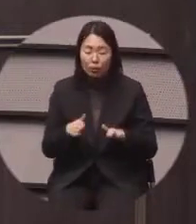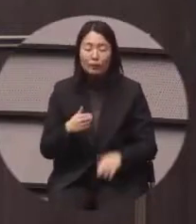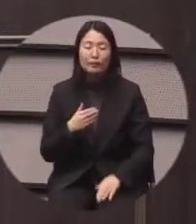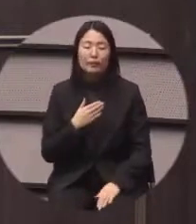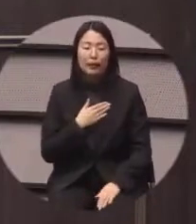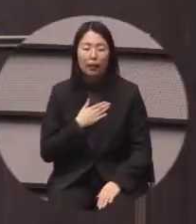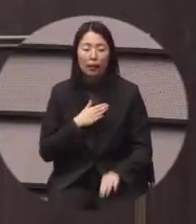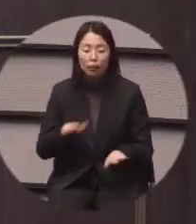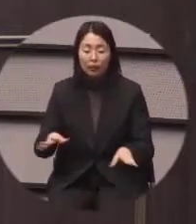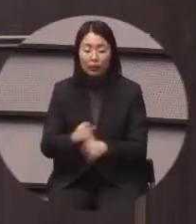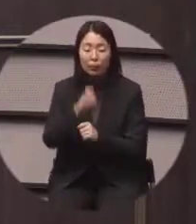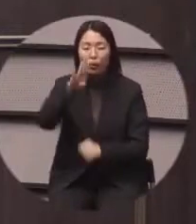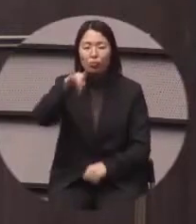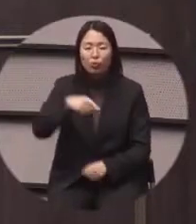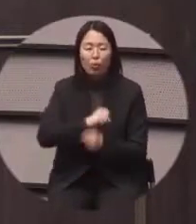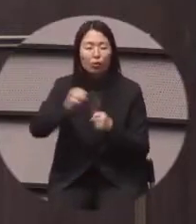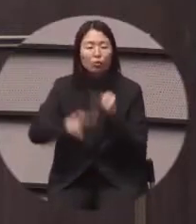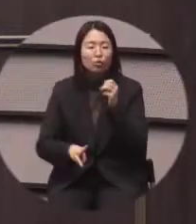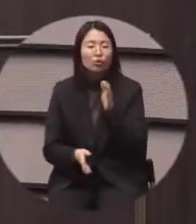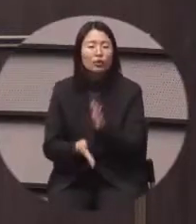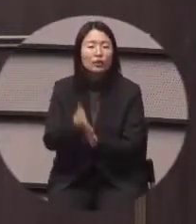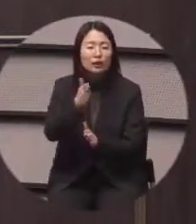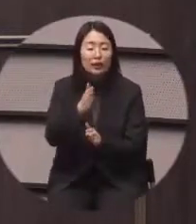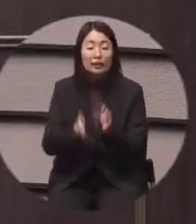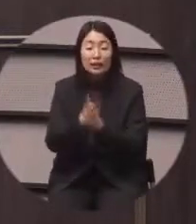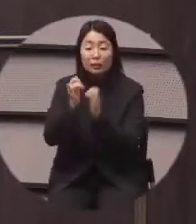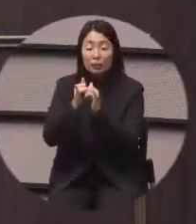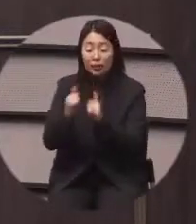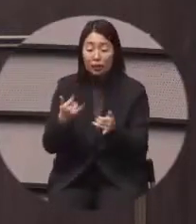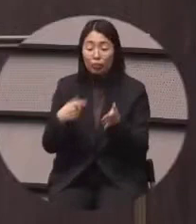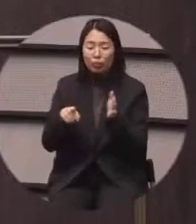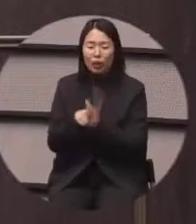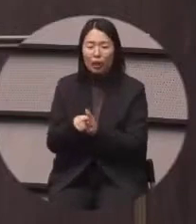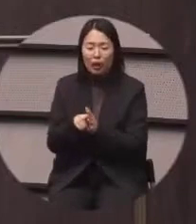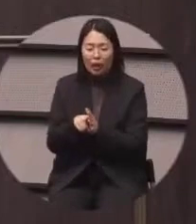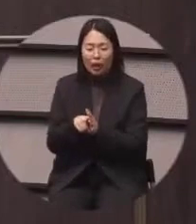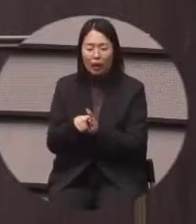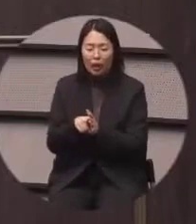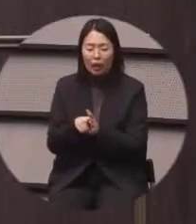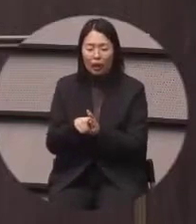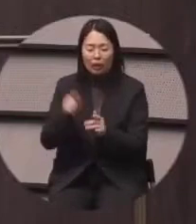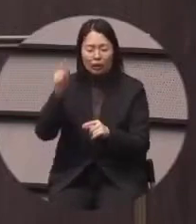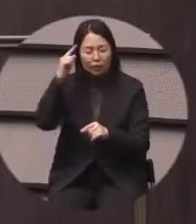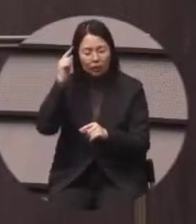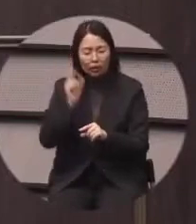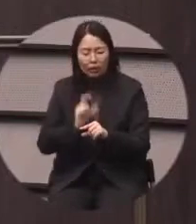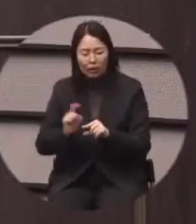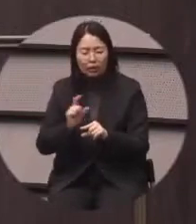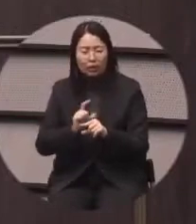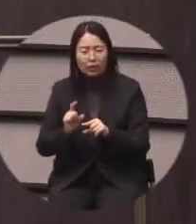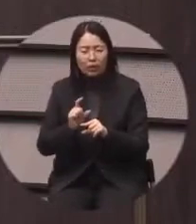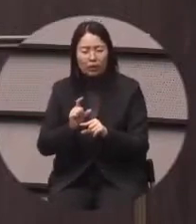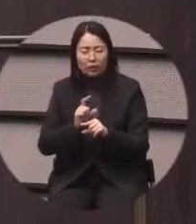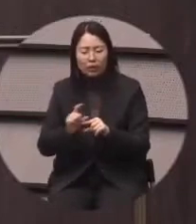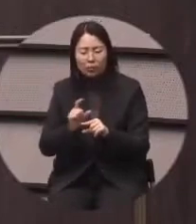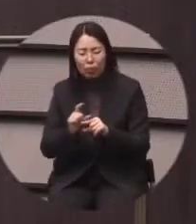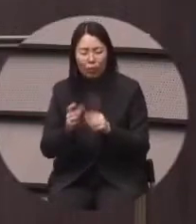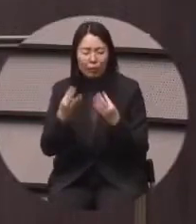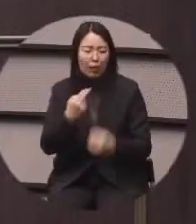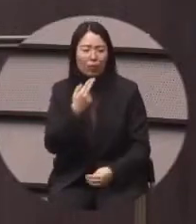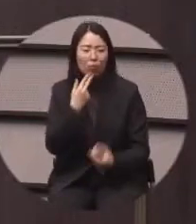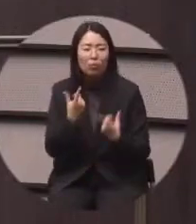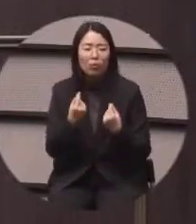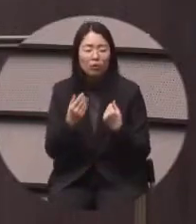의원은 우리 집행부가 광주시와 시민을 위한 깊은 고민이 상실됨에 심심한 유감을